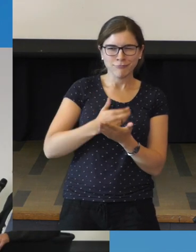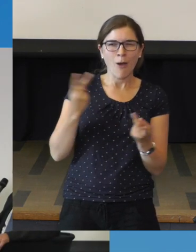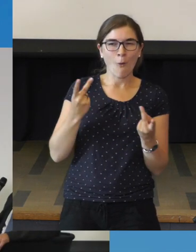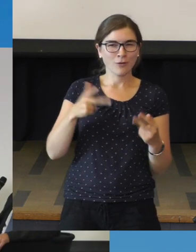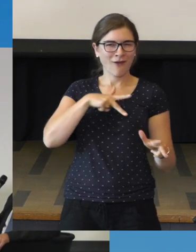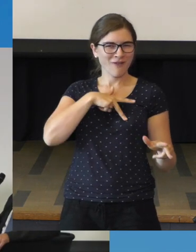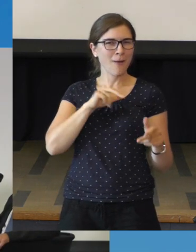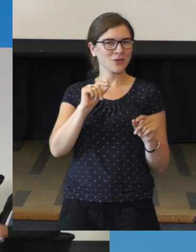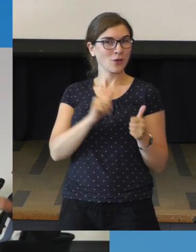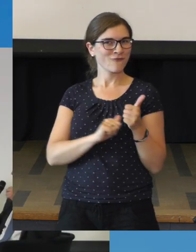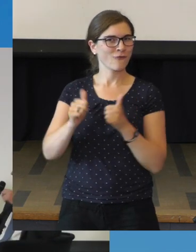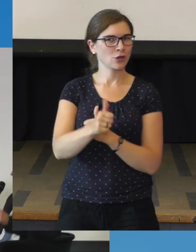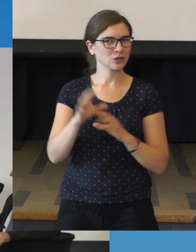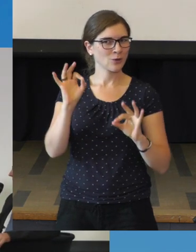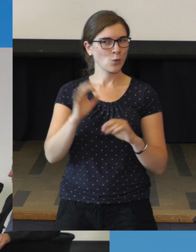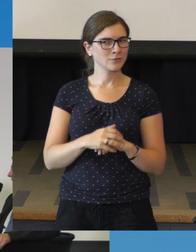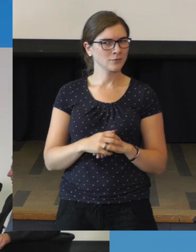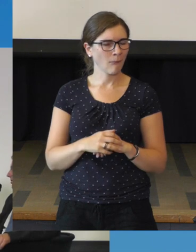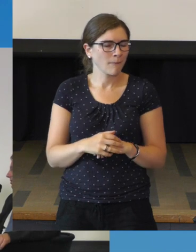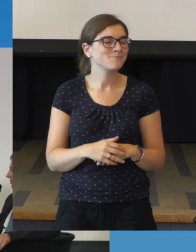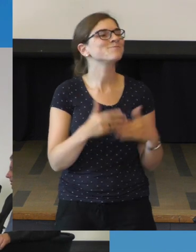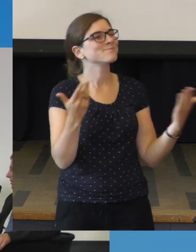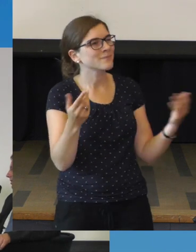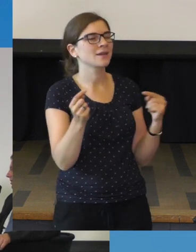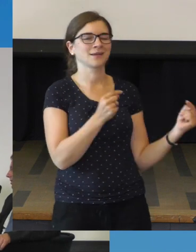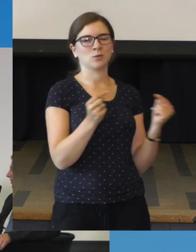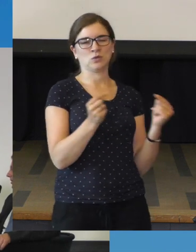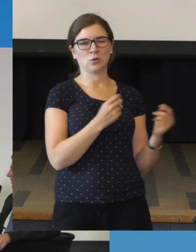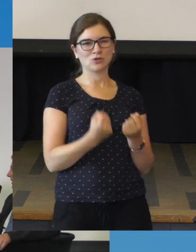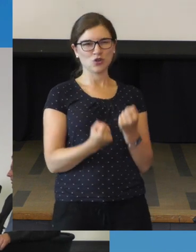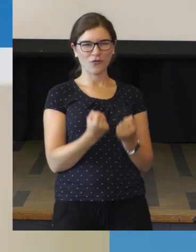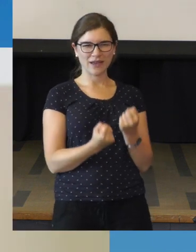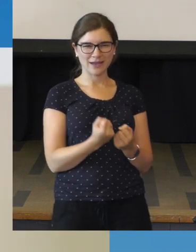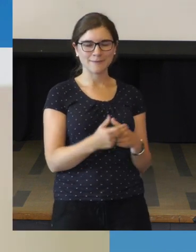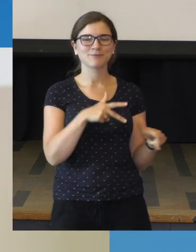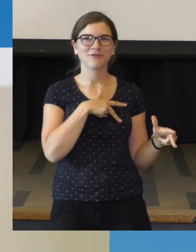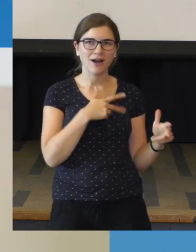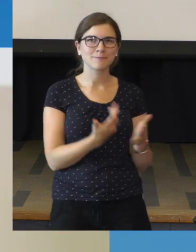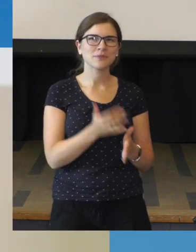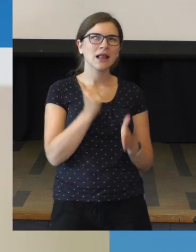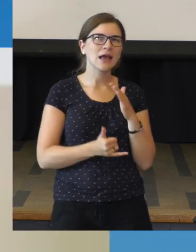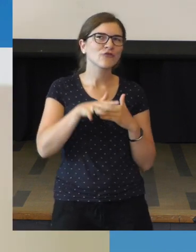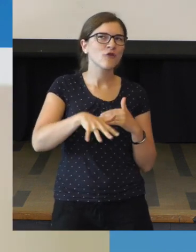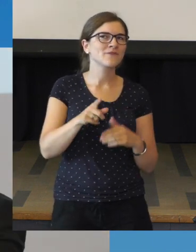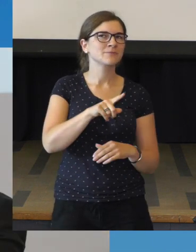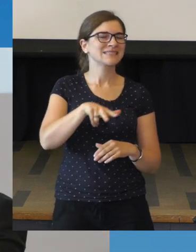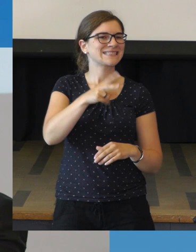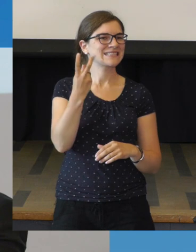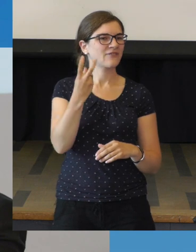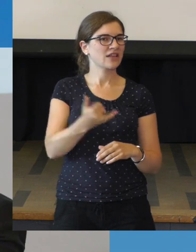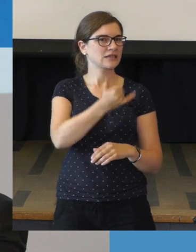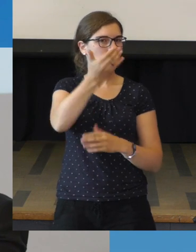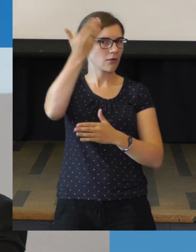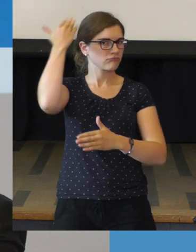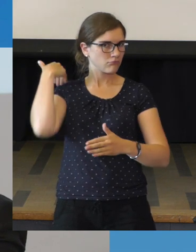Also es ist eine ganz schwierige Diskussion, muss man sagen. Zum einen ist es so, dass wir tatsächlich erst in den letzten 15 bis 20 Jahren geschafft